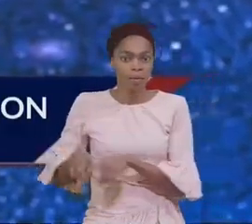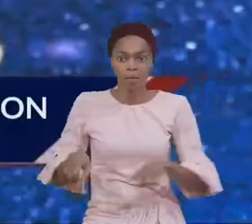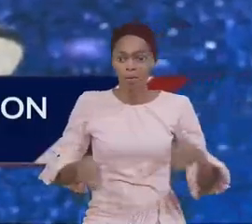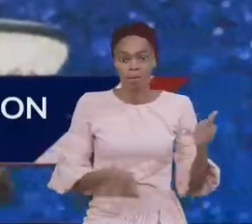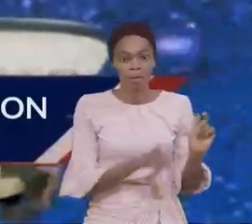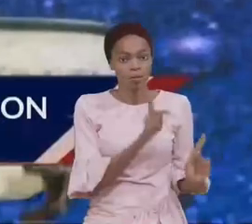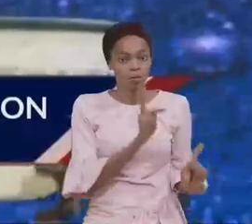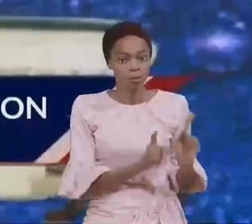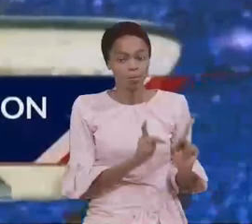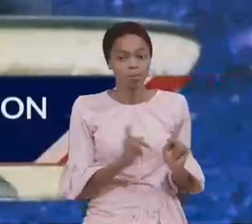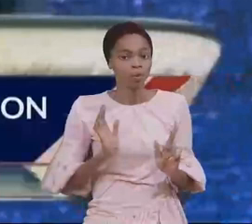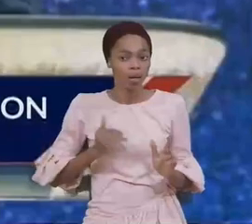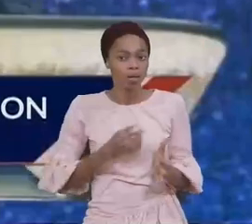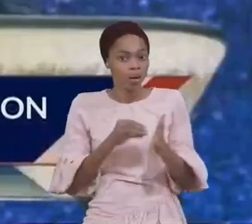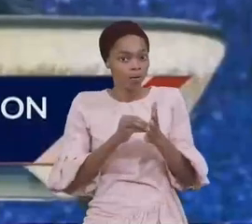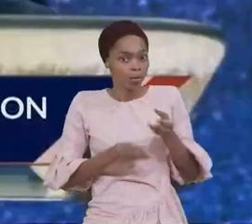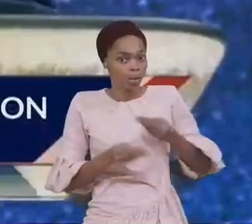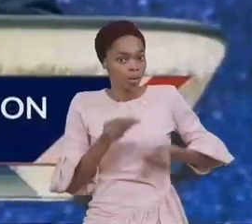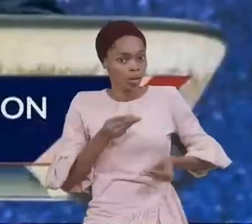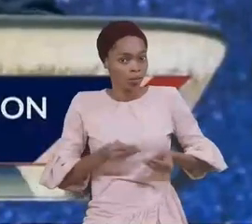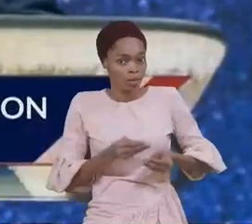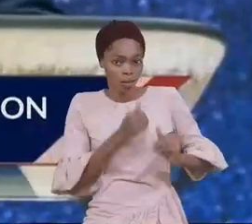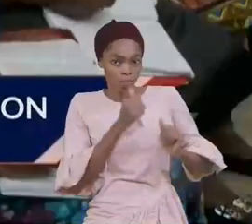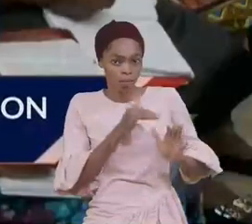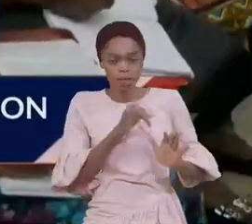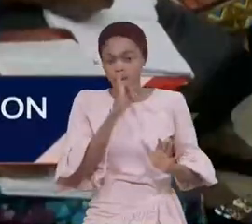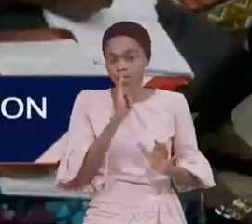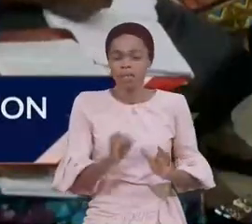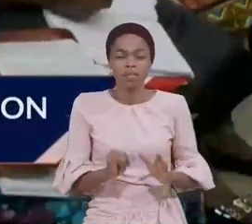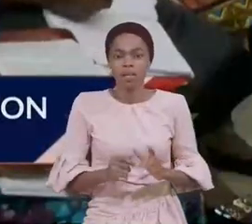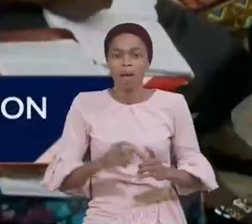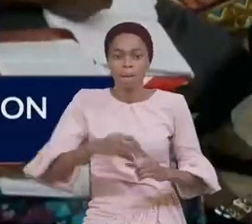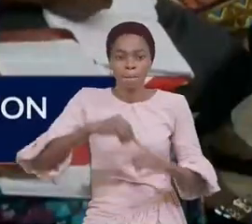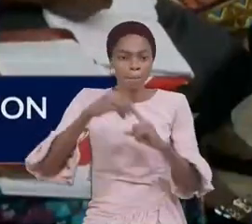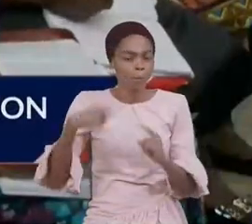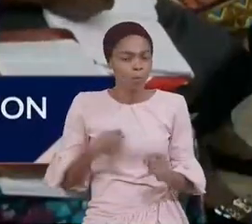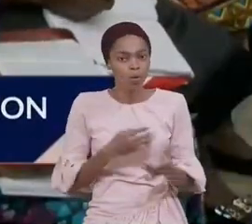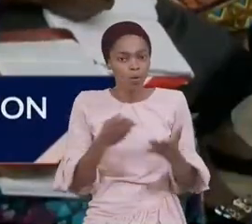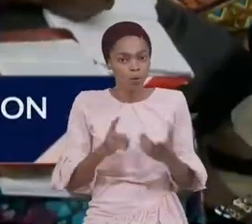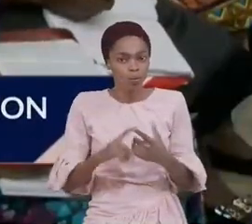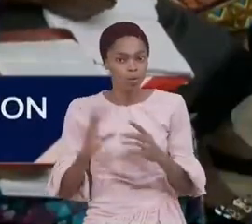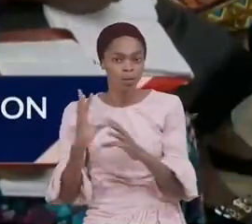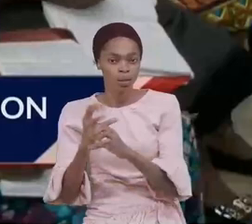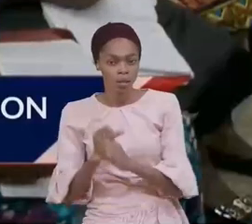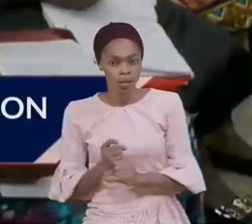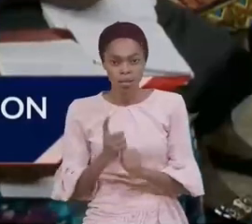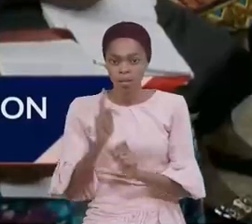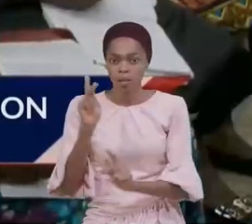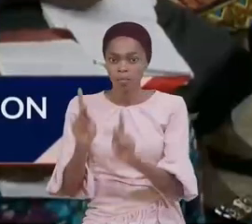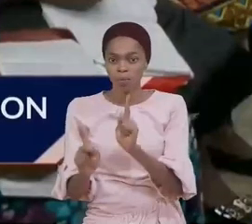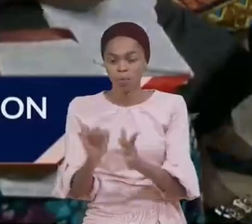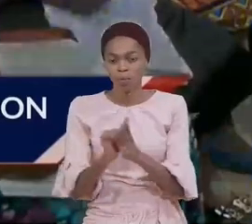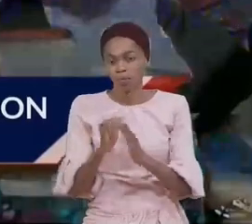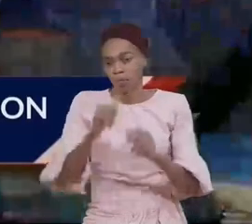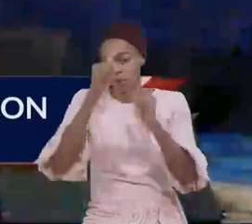du monde. Et notre héritage est particulier et nous voulons hériter les gens que le